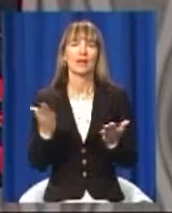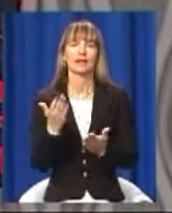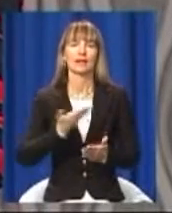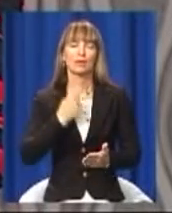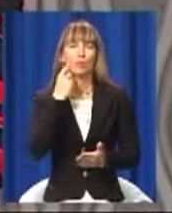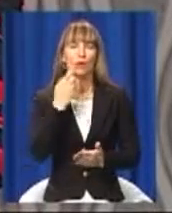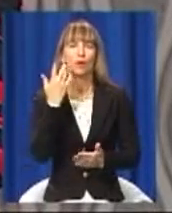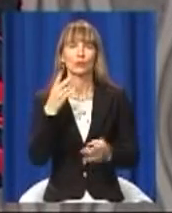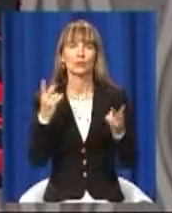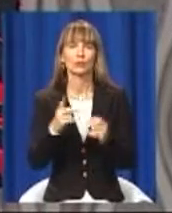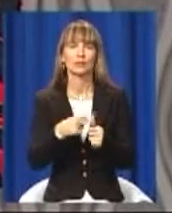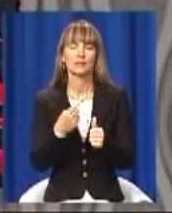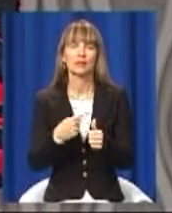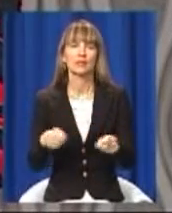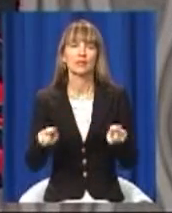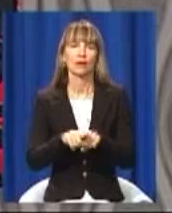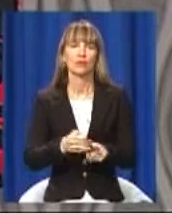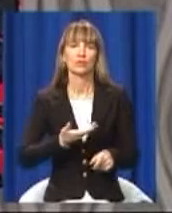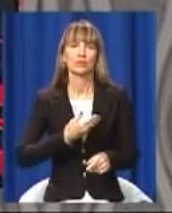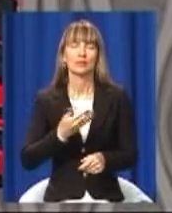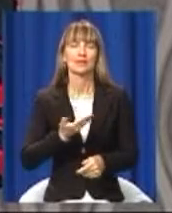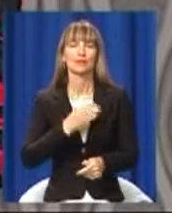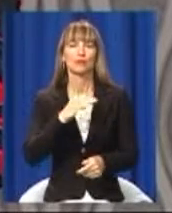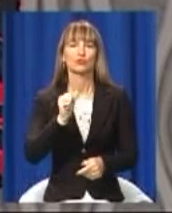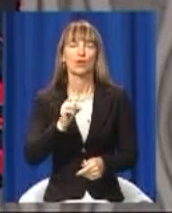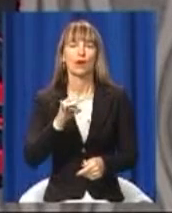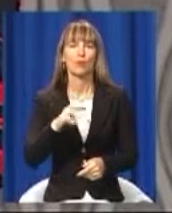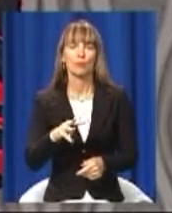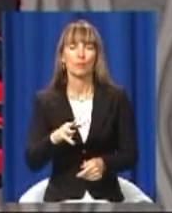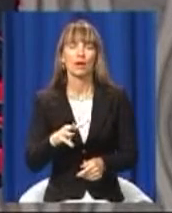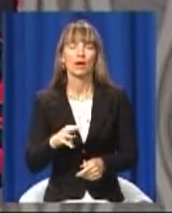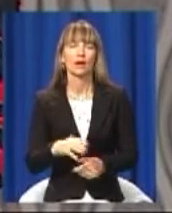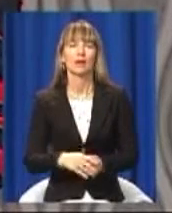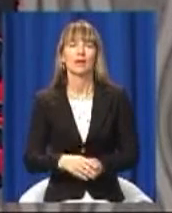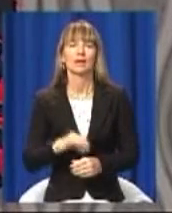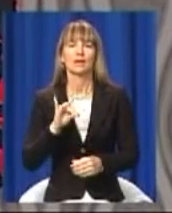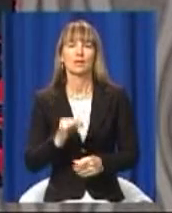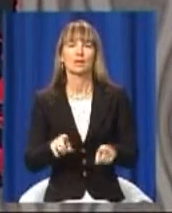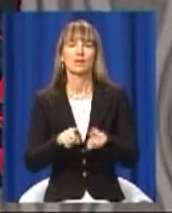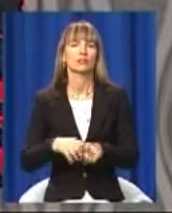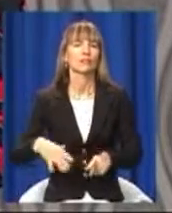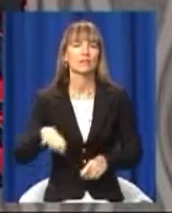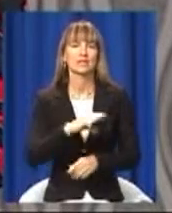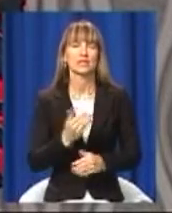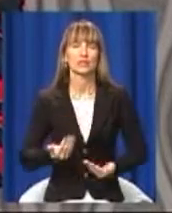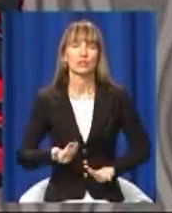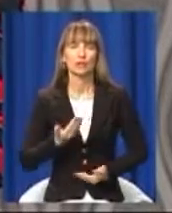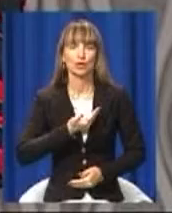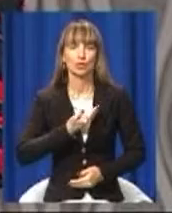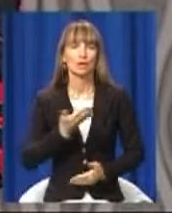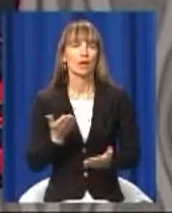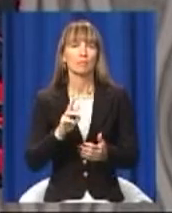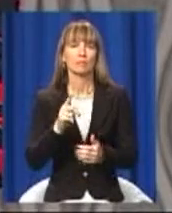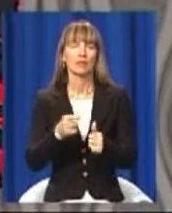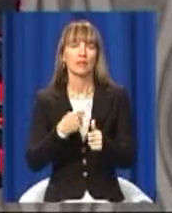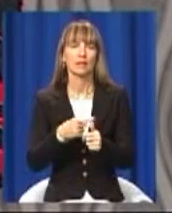Мороз, коли там треба називати такого дідуся Дідом Жаром, таким пекельним. Ну, а також всі вони дідусі, як би їх там не називали, яким